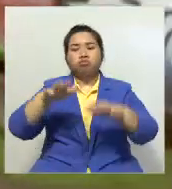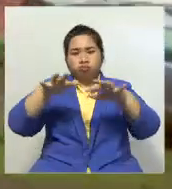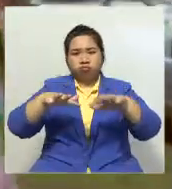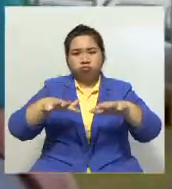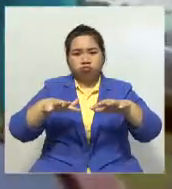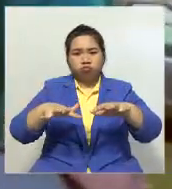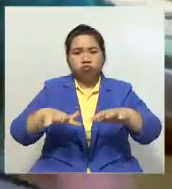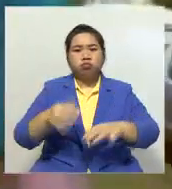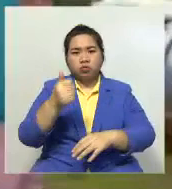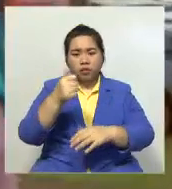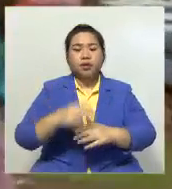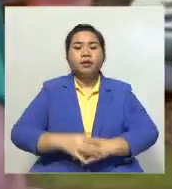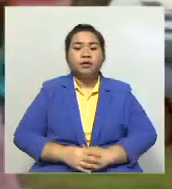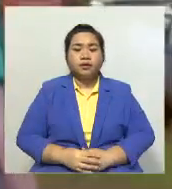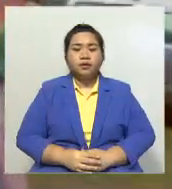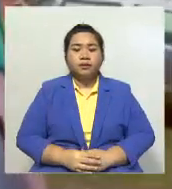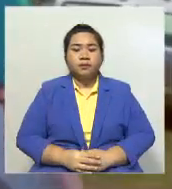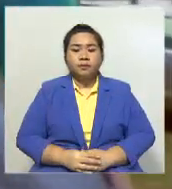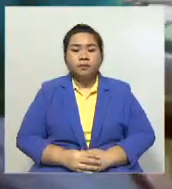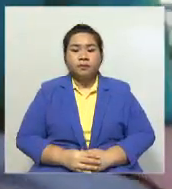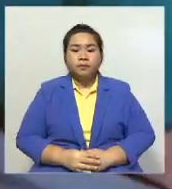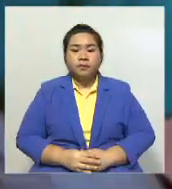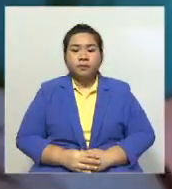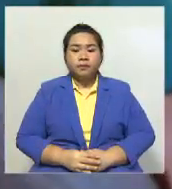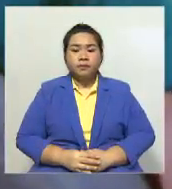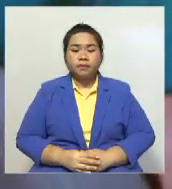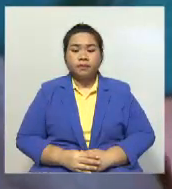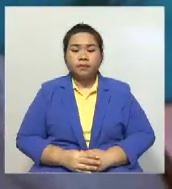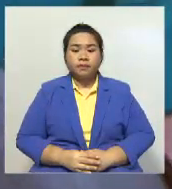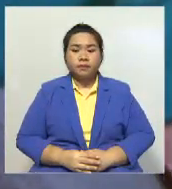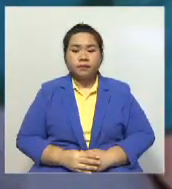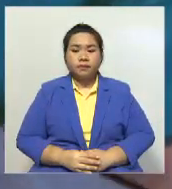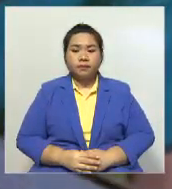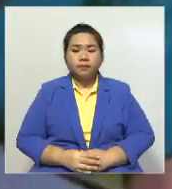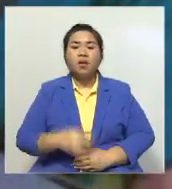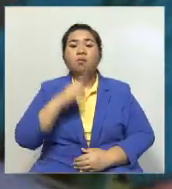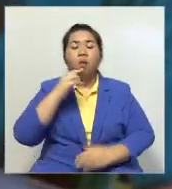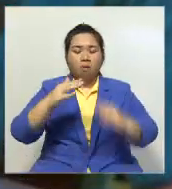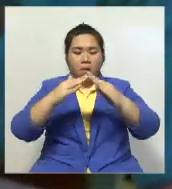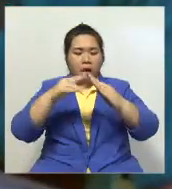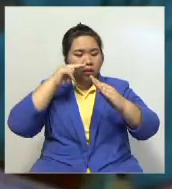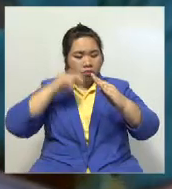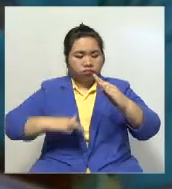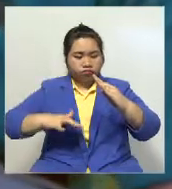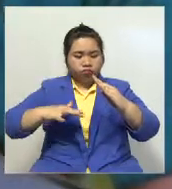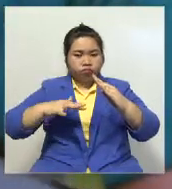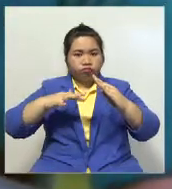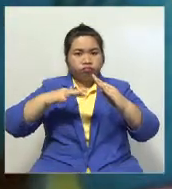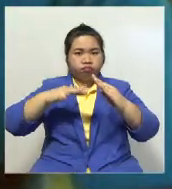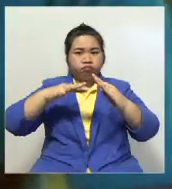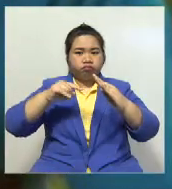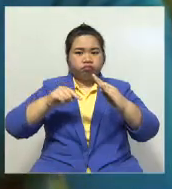ดดันบ้านจะจม หวังบ้านแล้วค่ะ จะมาบ้านจะจมแล้วค่ะก็ไปเ